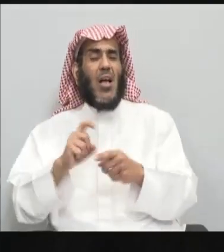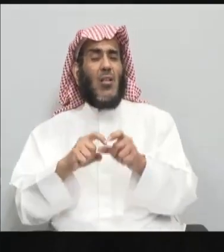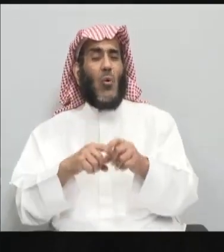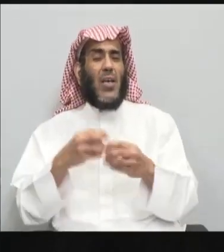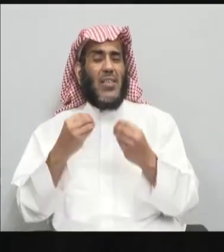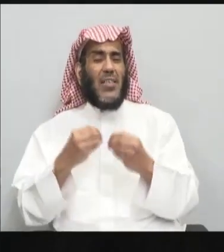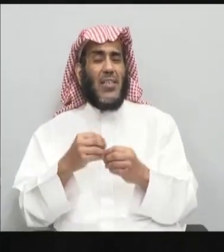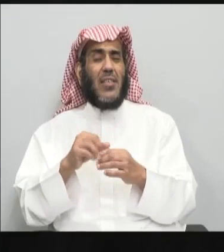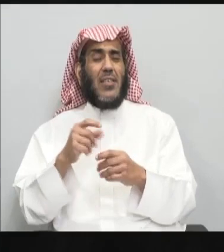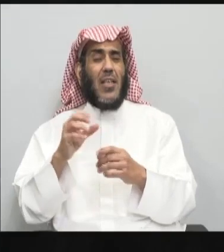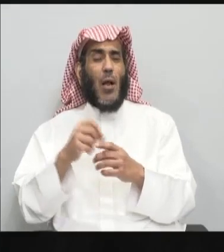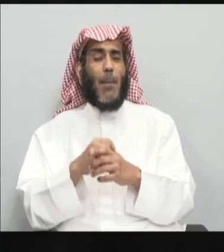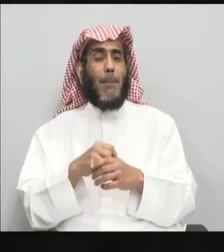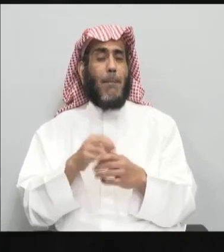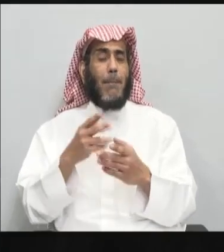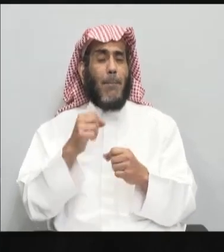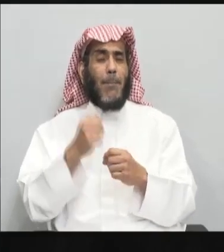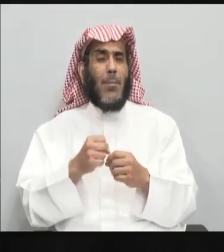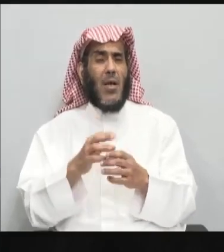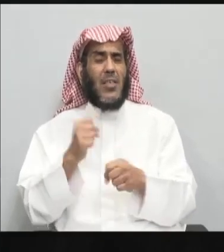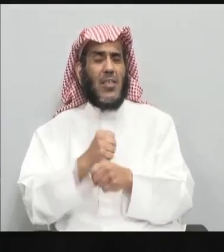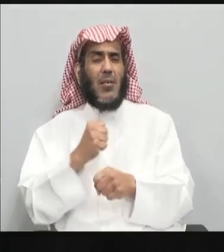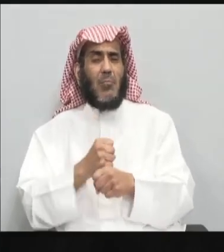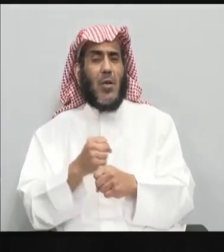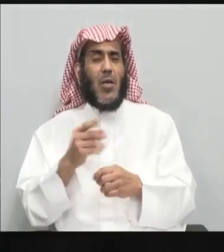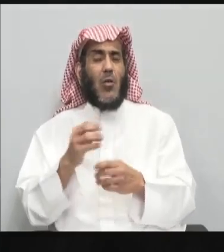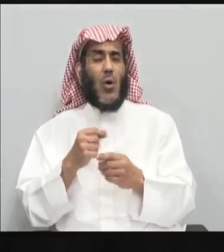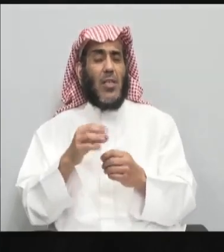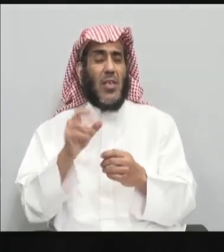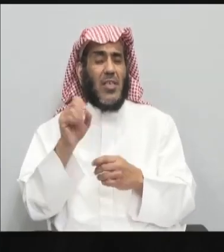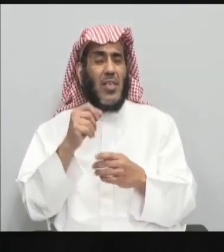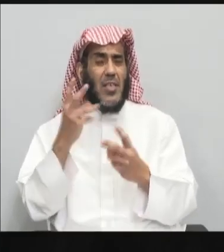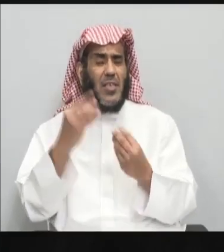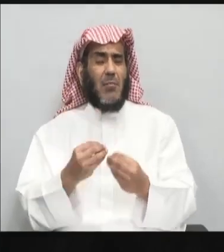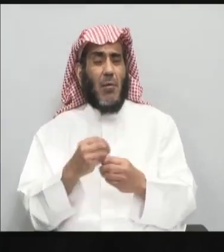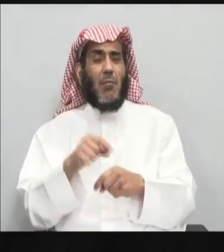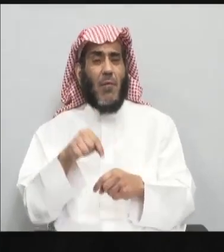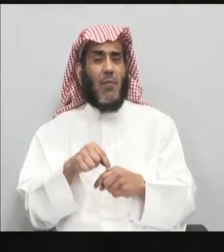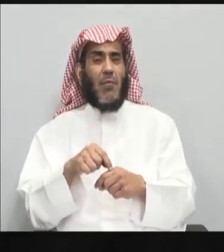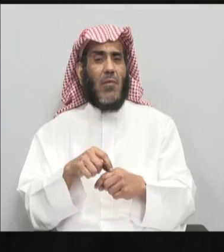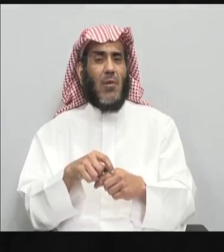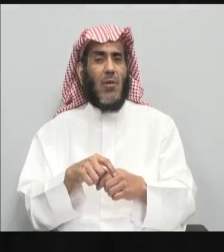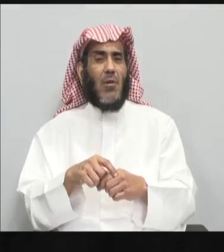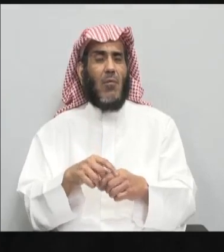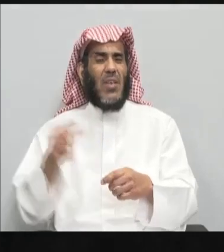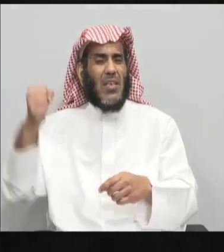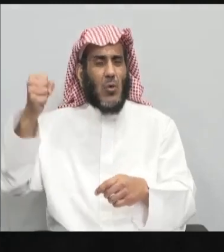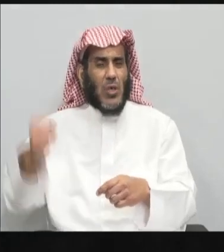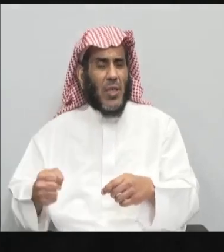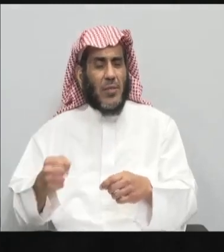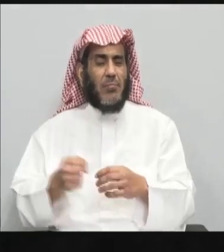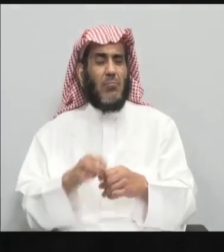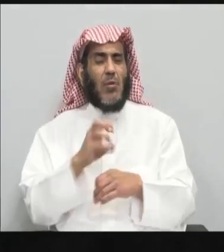ترشيد استهلاك الماء ايضا استخدام ادوات ترشيد الماء في كرسي الطرد